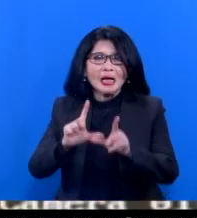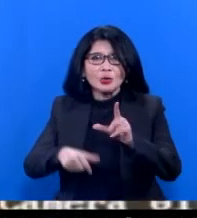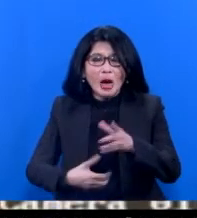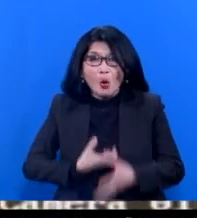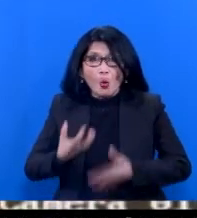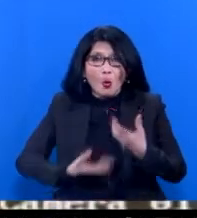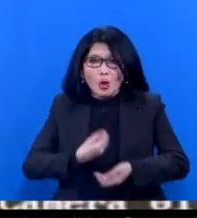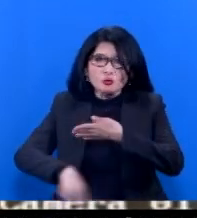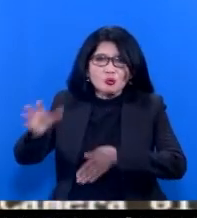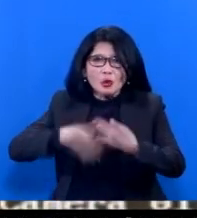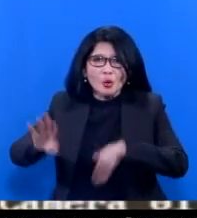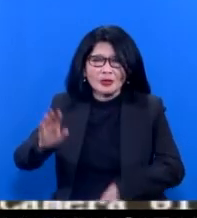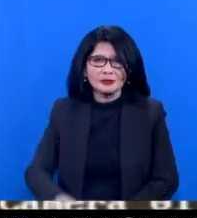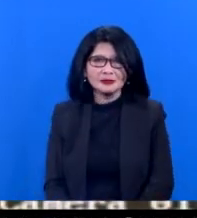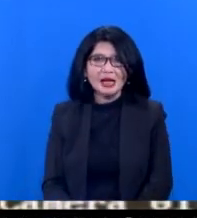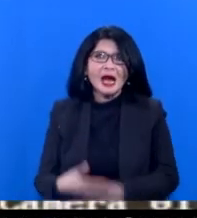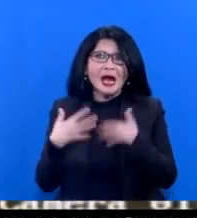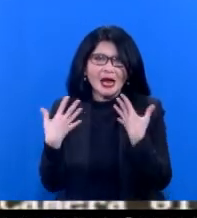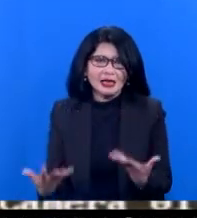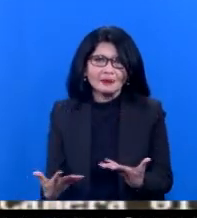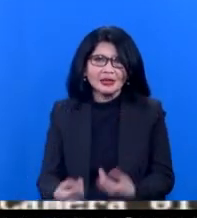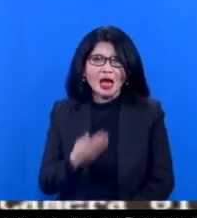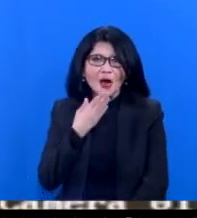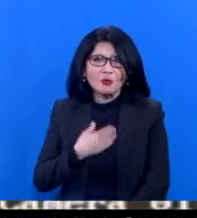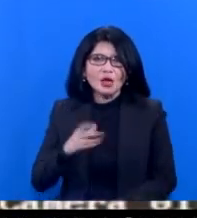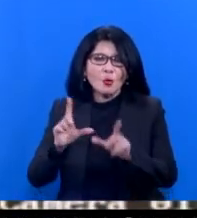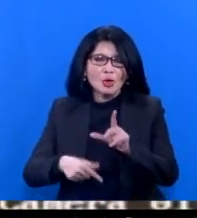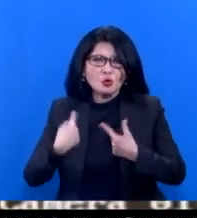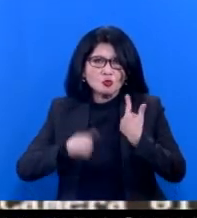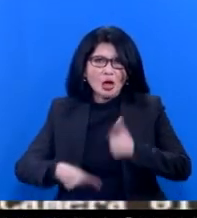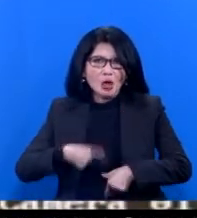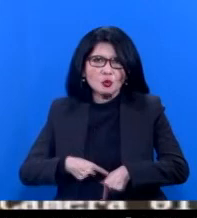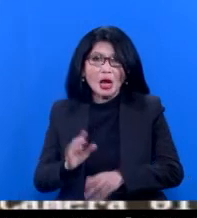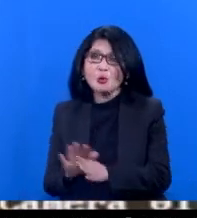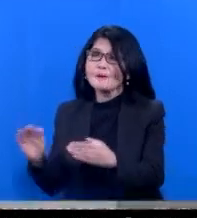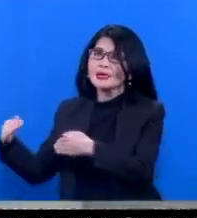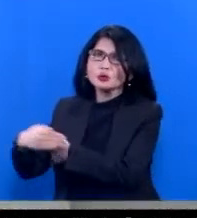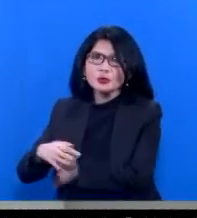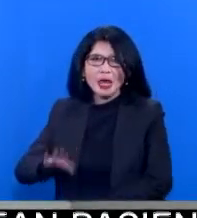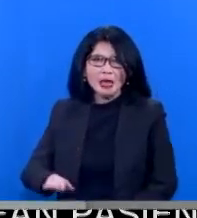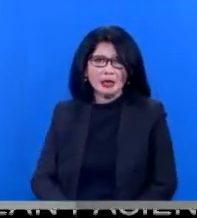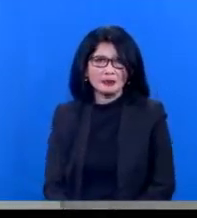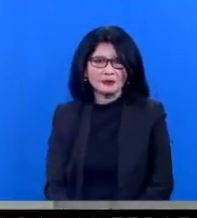panik dan berhamburan akibat Kejadian ini pemilik warung terluka saat melindungi anaknya